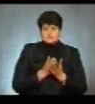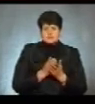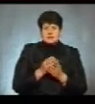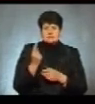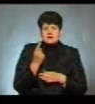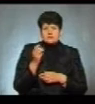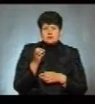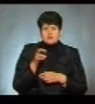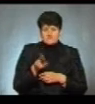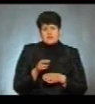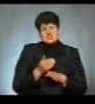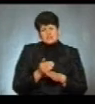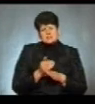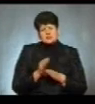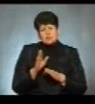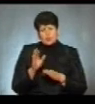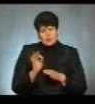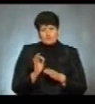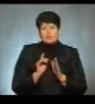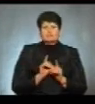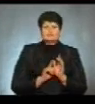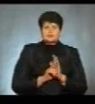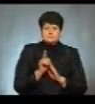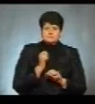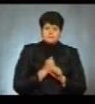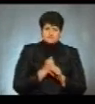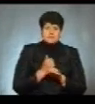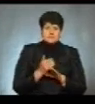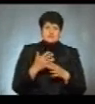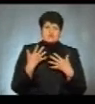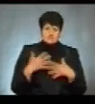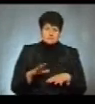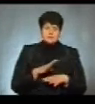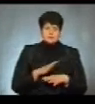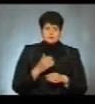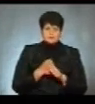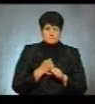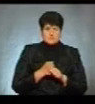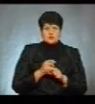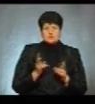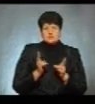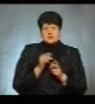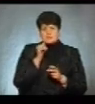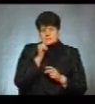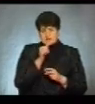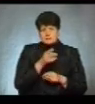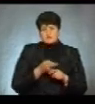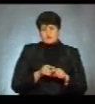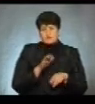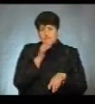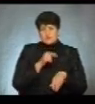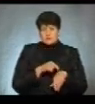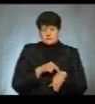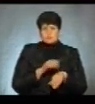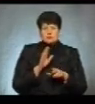травня частково також вступає в дію, тому що частина його вже діяла. Зустрінемося завтра у цій же порі. Хочу анонсувати,